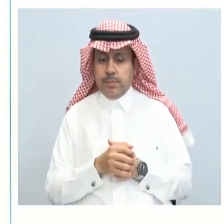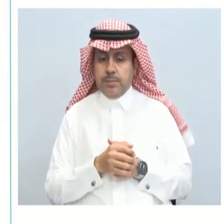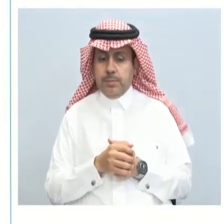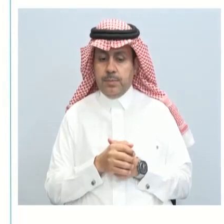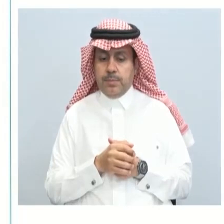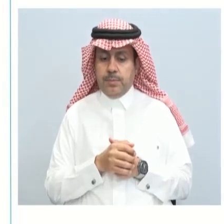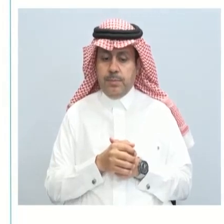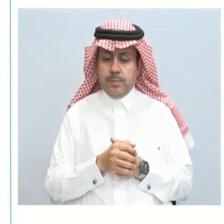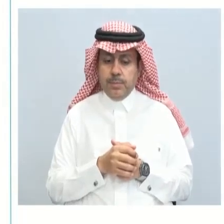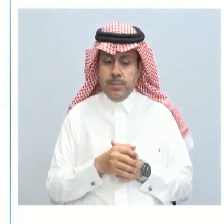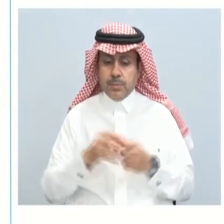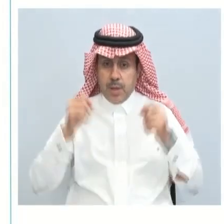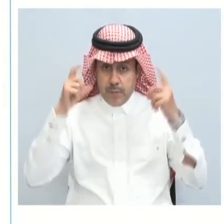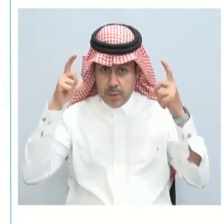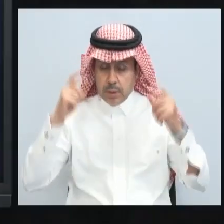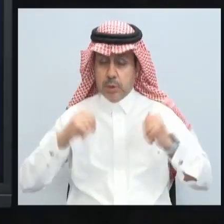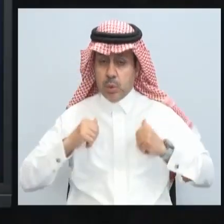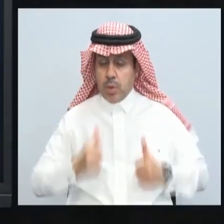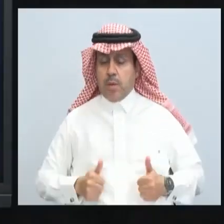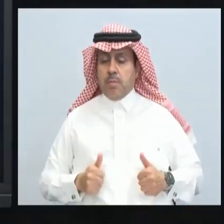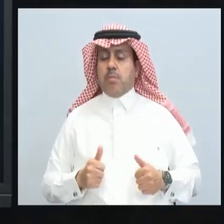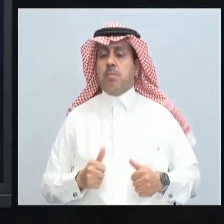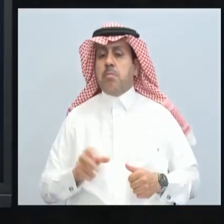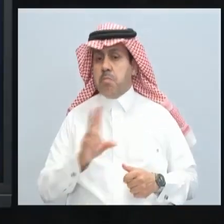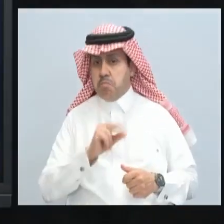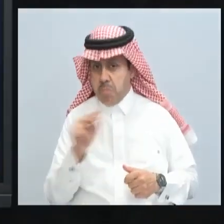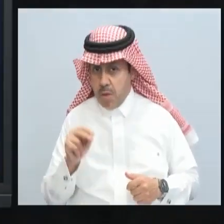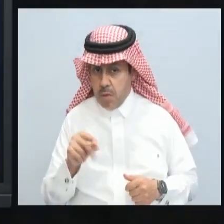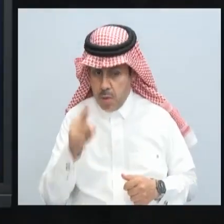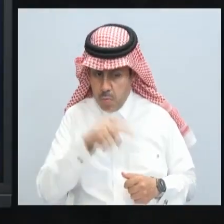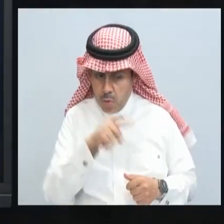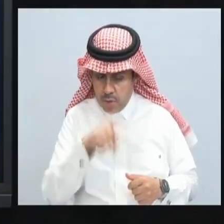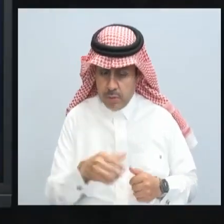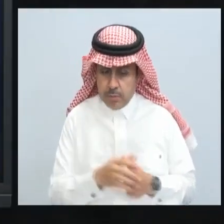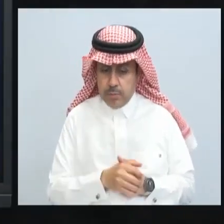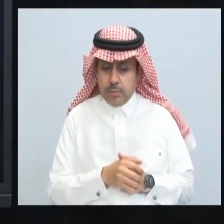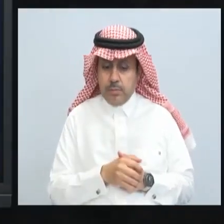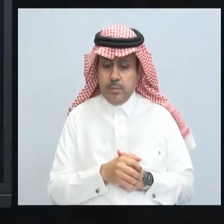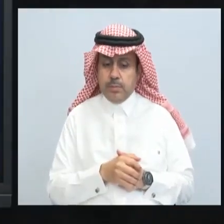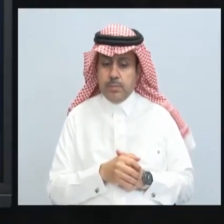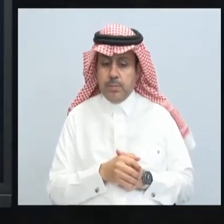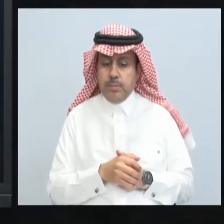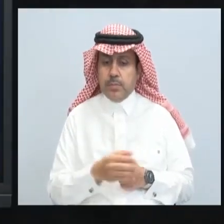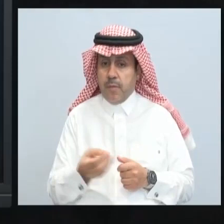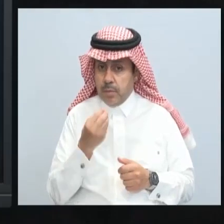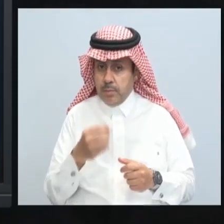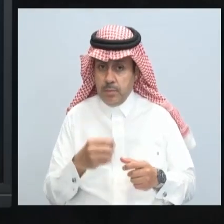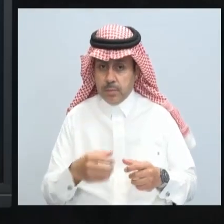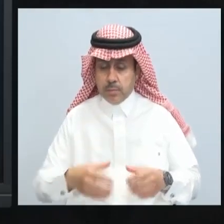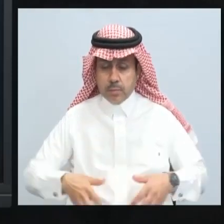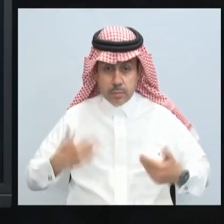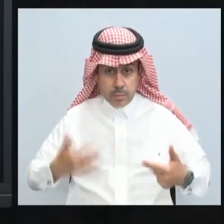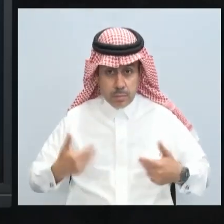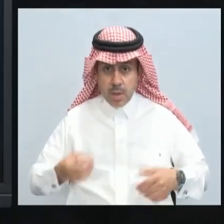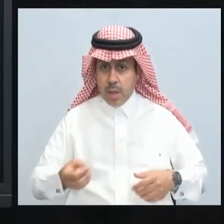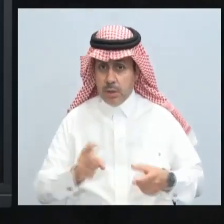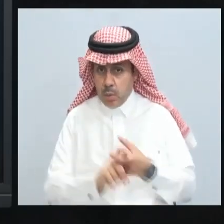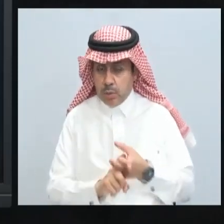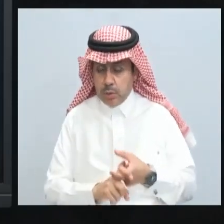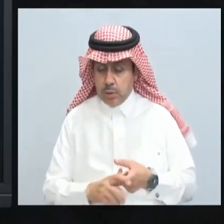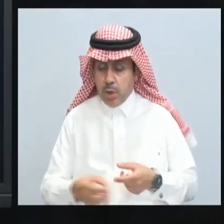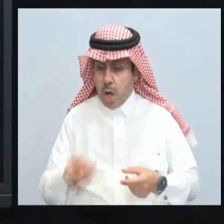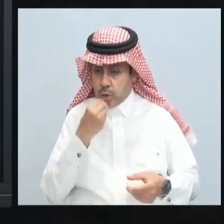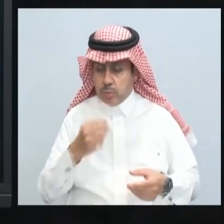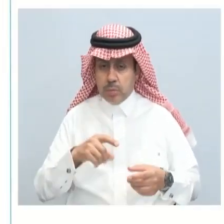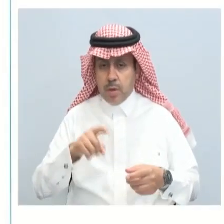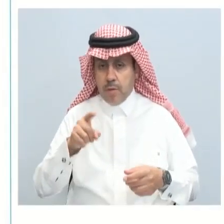هذا ان يعرف الطلاب بعض المخالفات في الولائم هناك مخالفات قع من الناس ينبغي بيانها